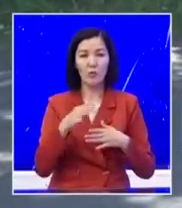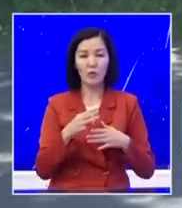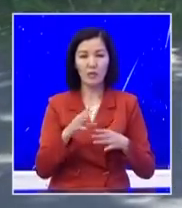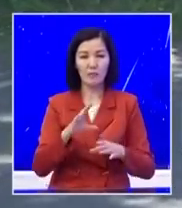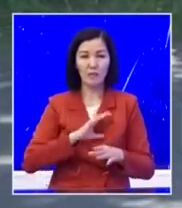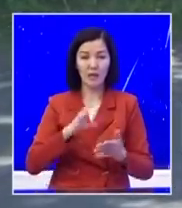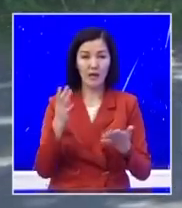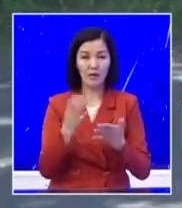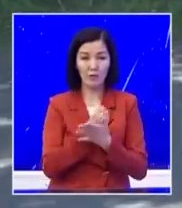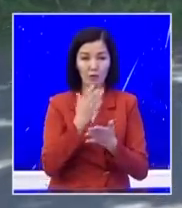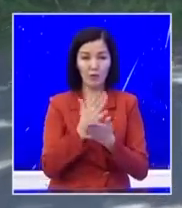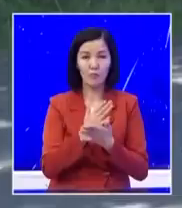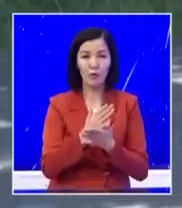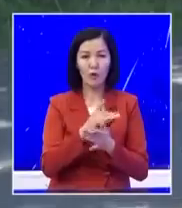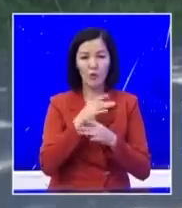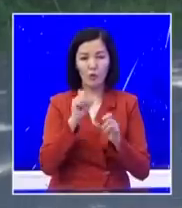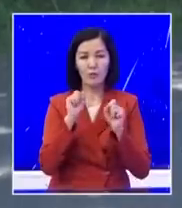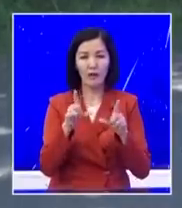медаль жинадым. Көбісі алтын.